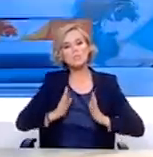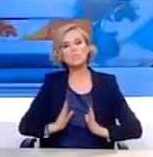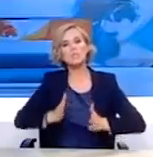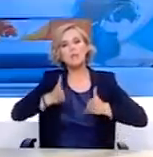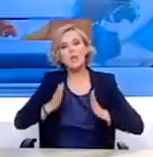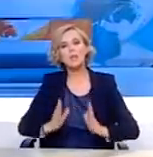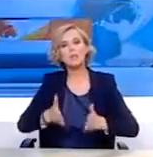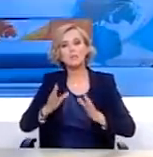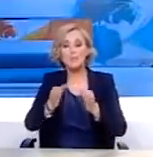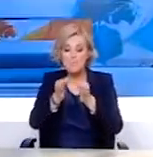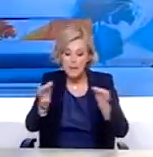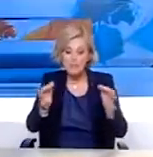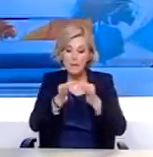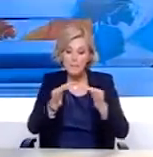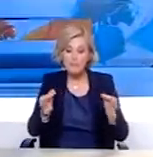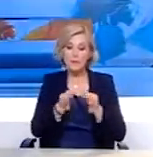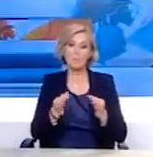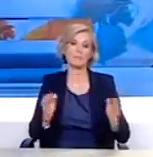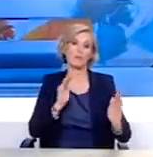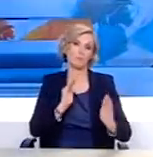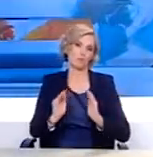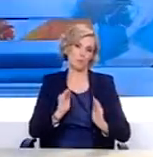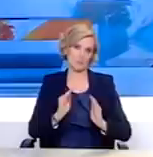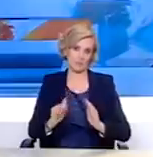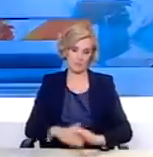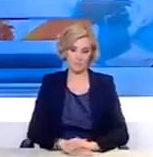τα μέγιστα μέτρα προστασίας.